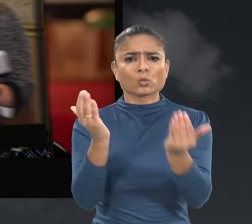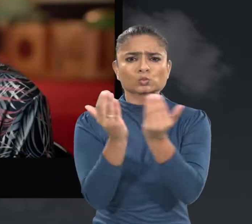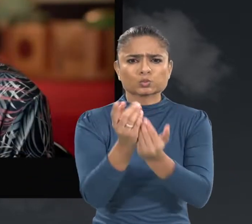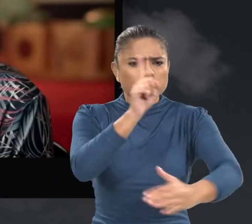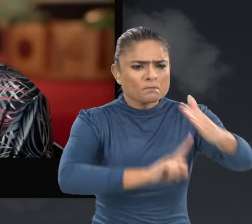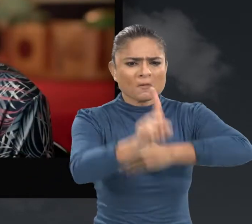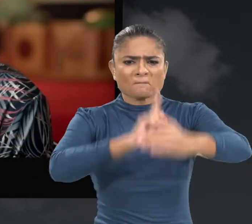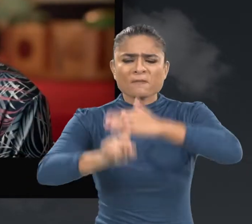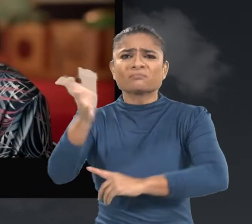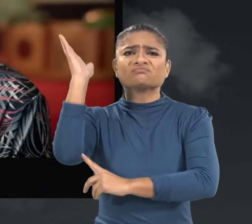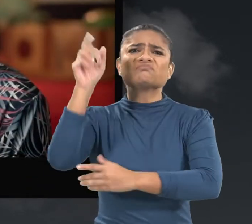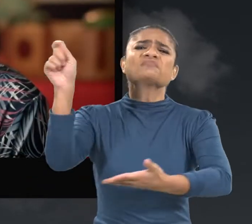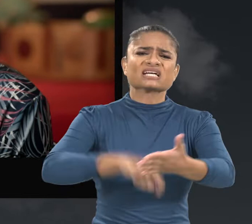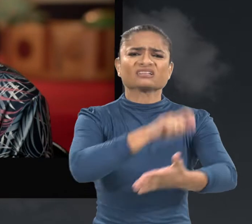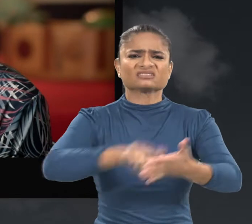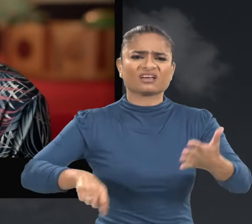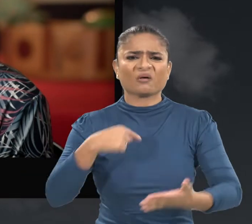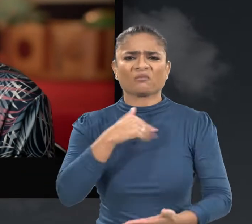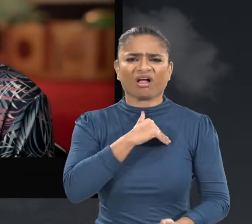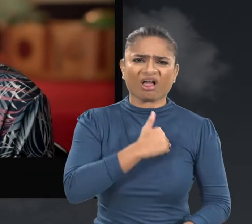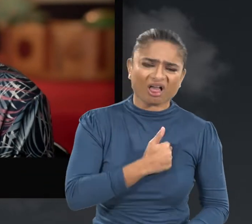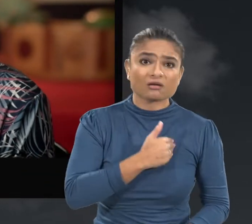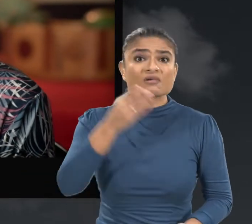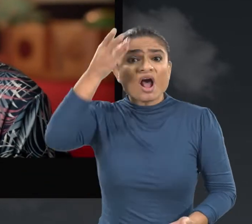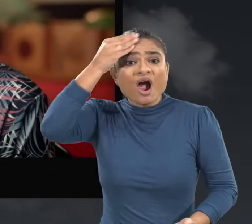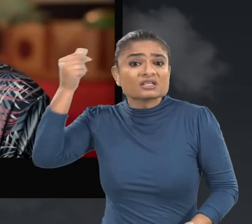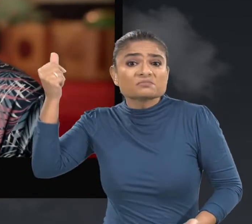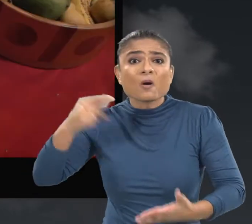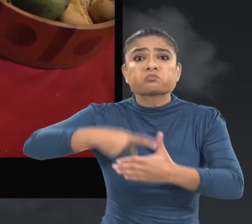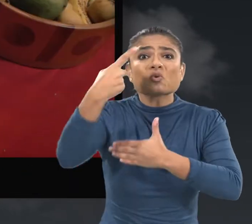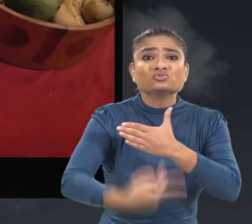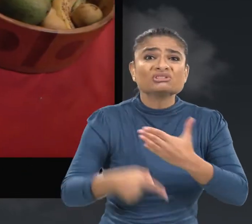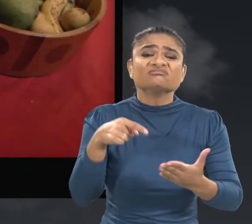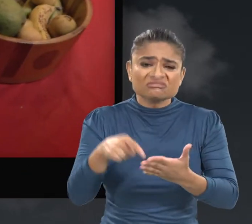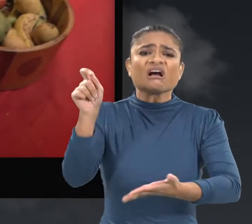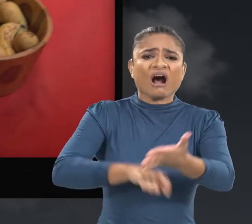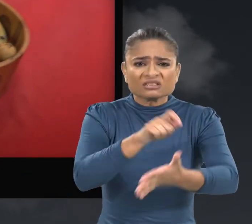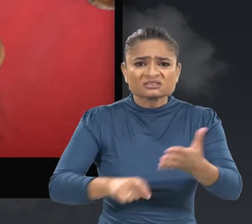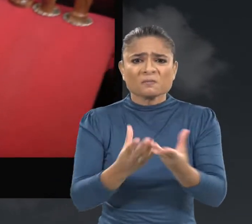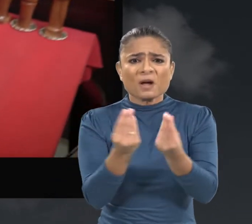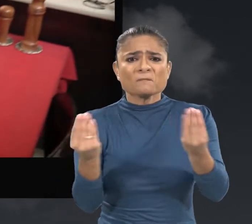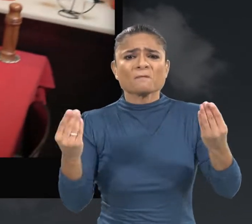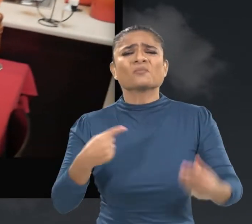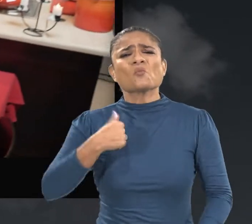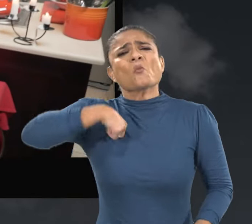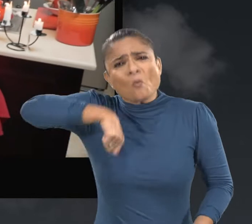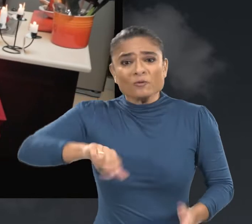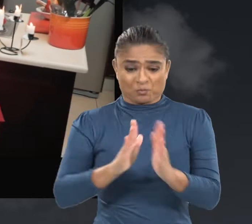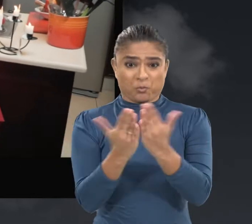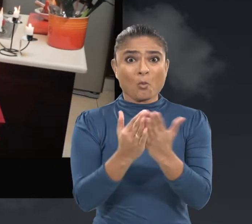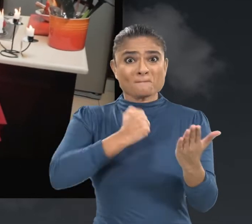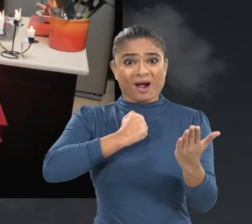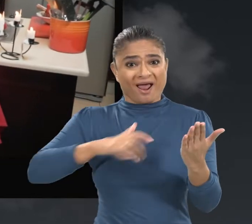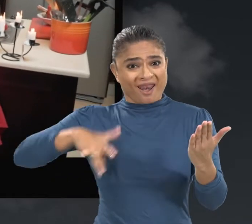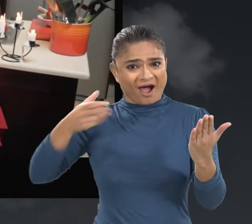Patnie skool se praatjie was gekanselleer. My Alzheimer projek was gekanselleer. Ek wou nog altyd 'n